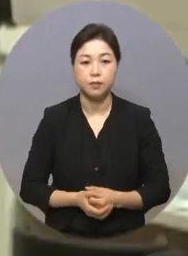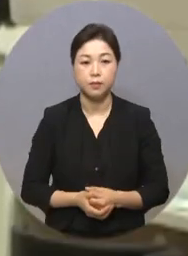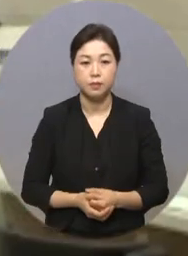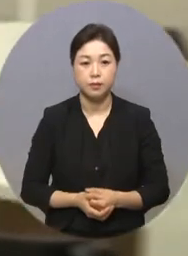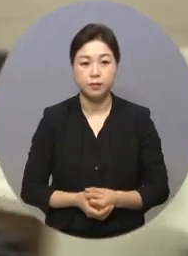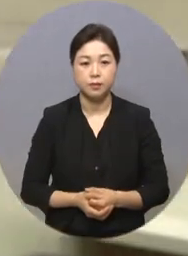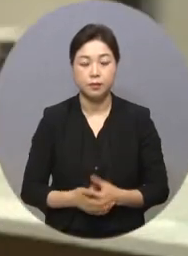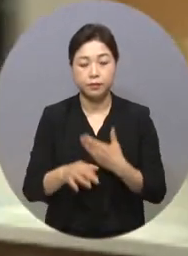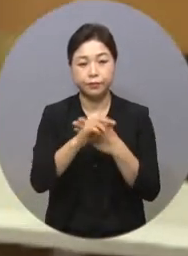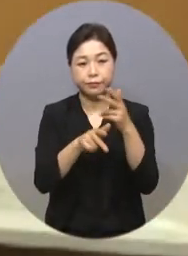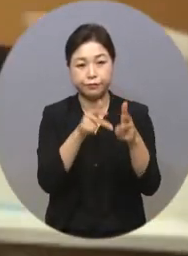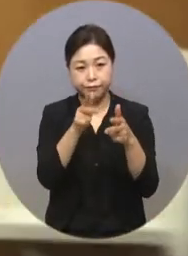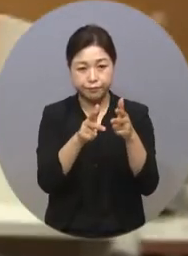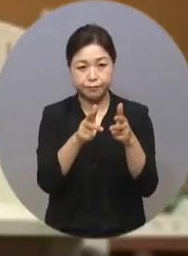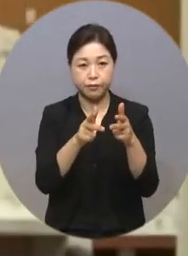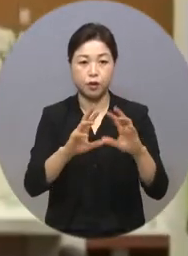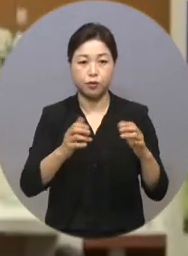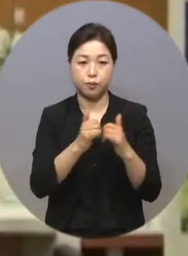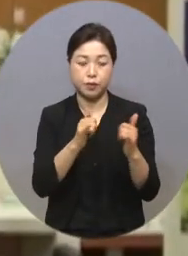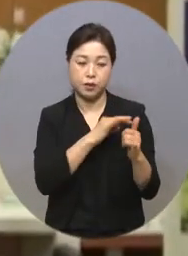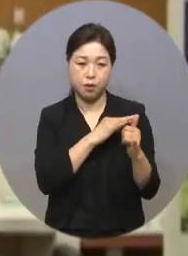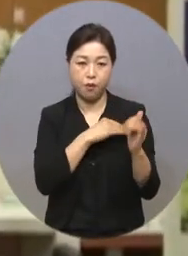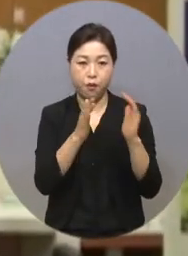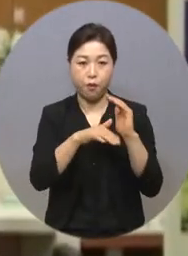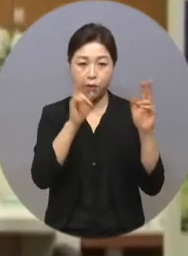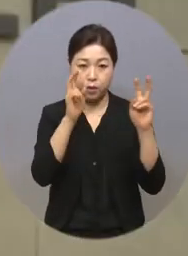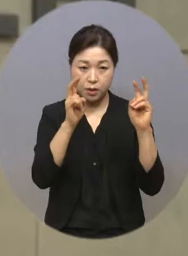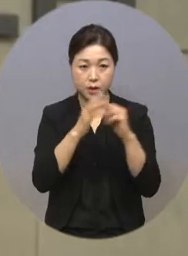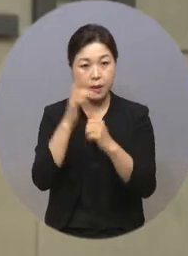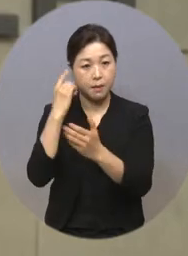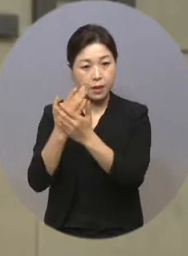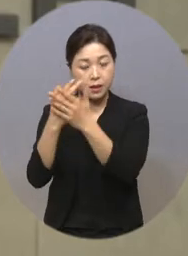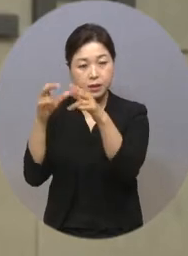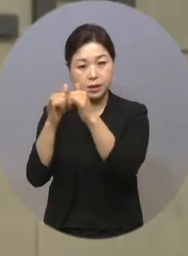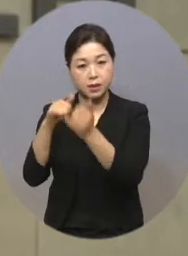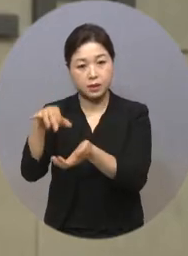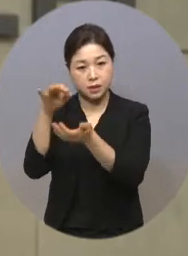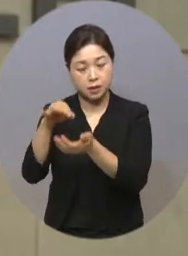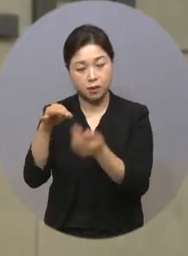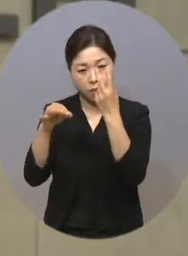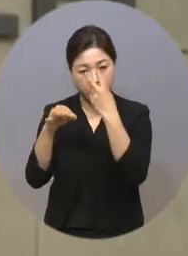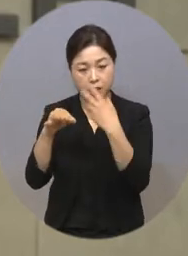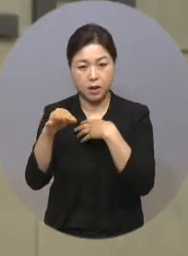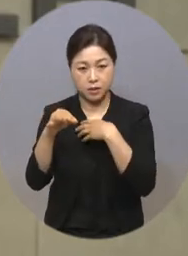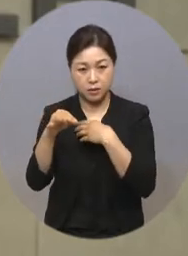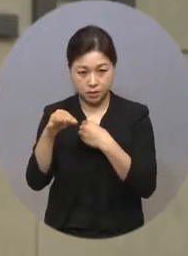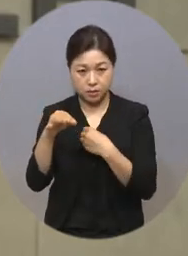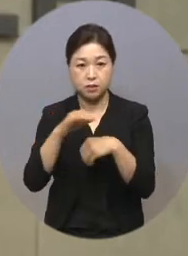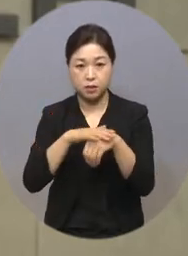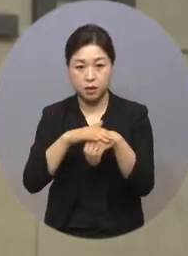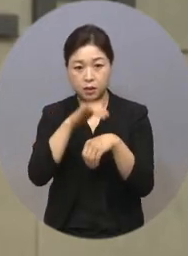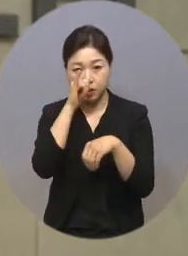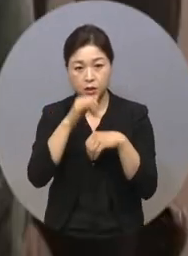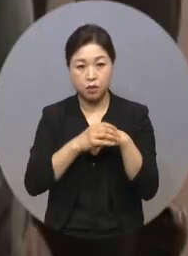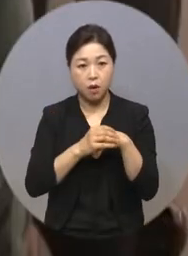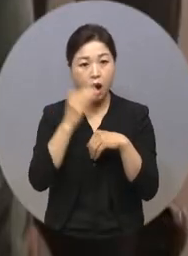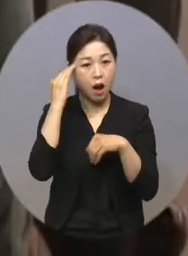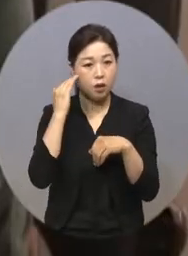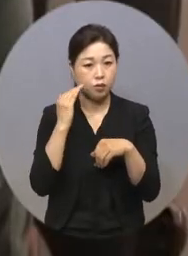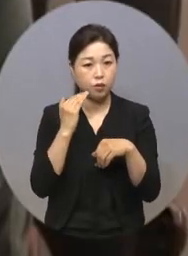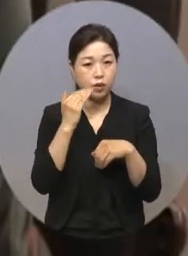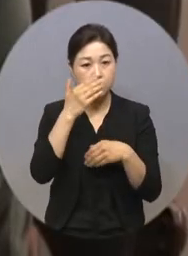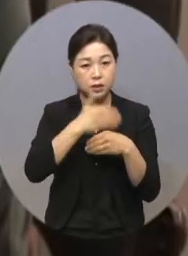시범사업 기간 국민연금공단은 발대 장애인의 3 산을 안전하게 관리하고 지원기간 인 한국자 패인 사당